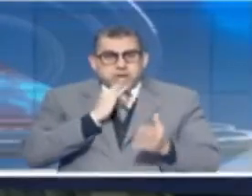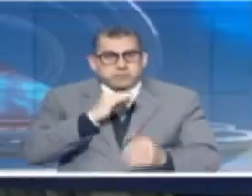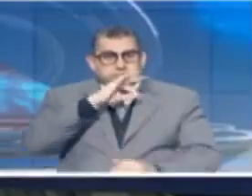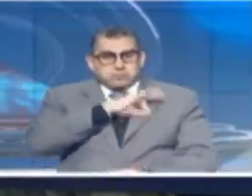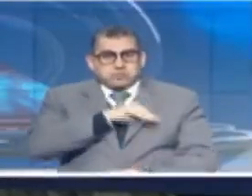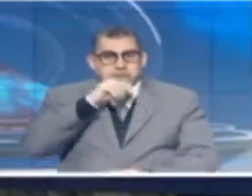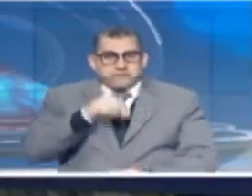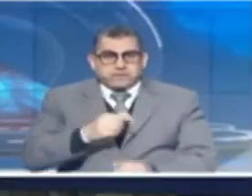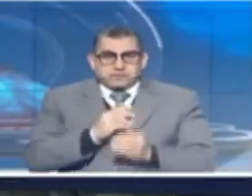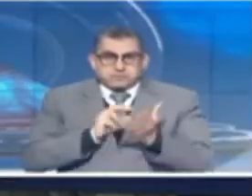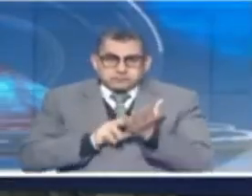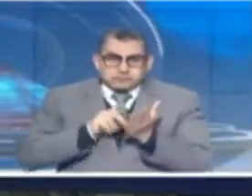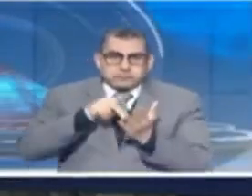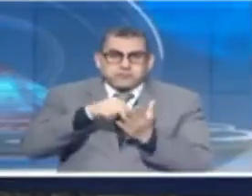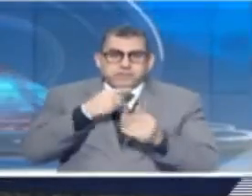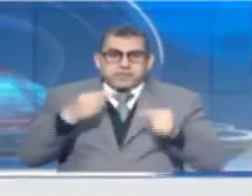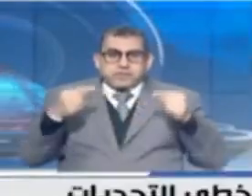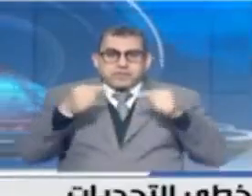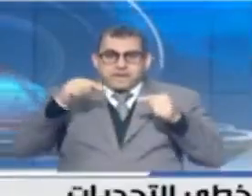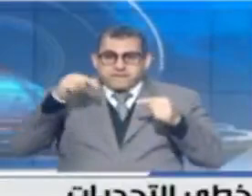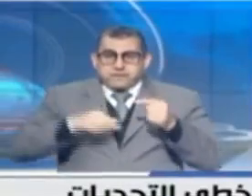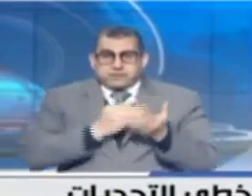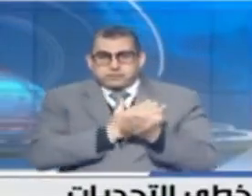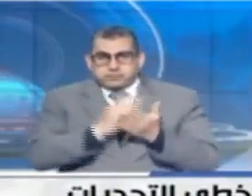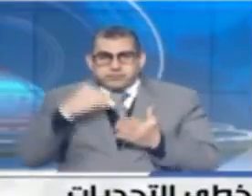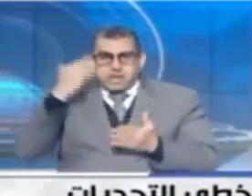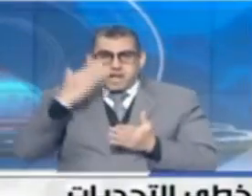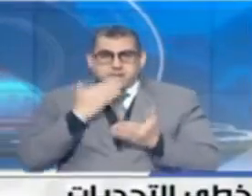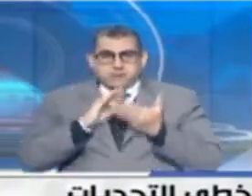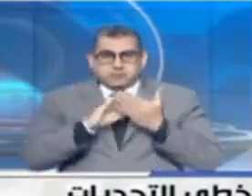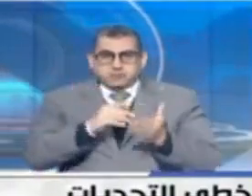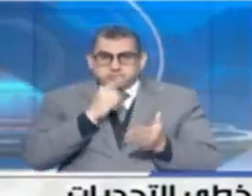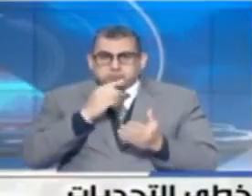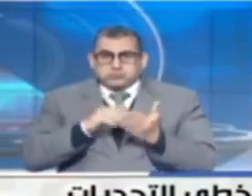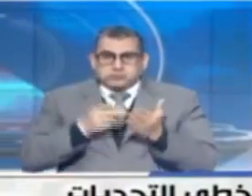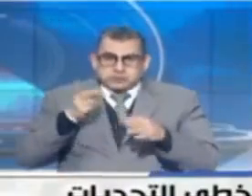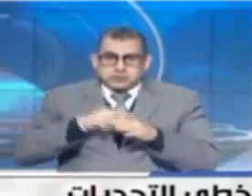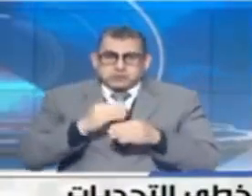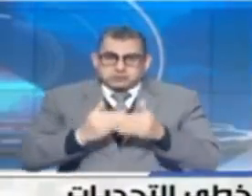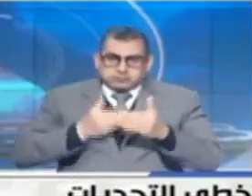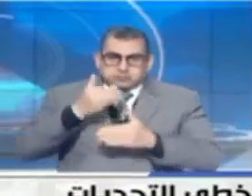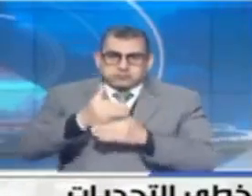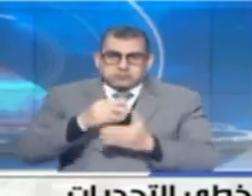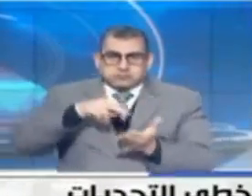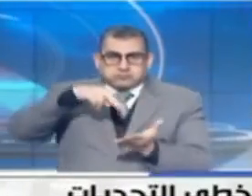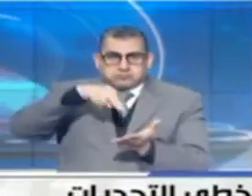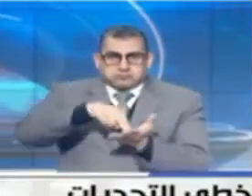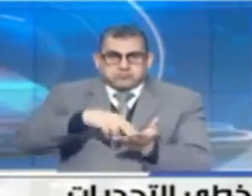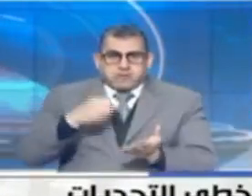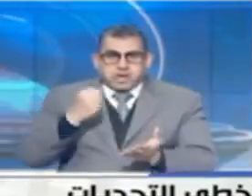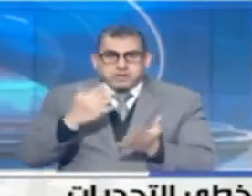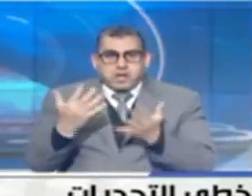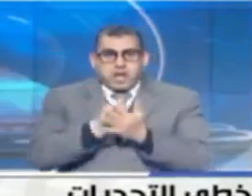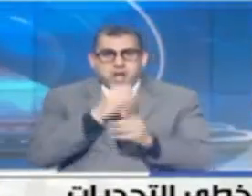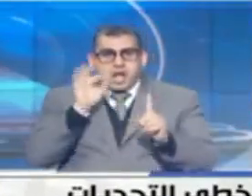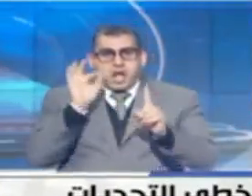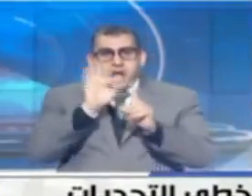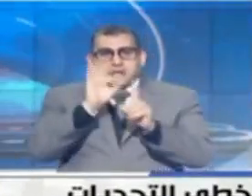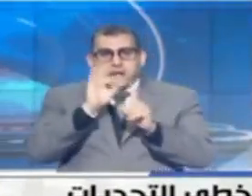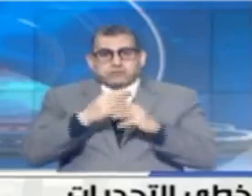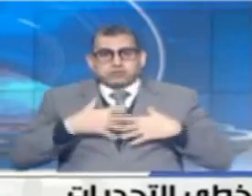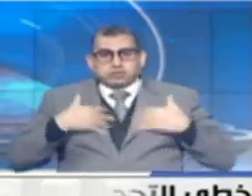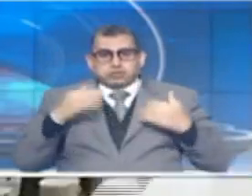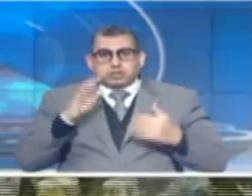في تخطي التحديات التي تواجه القارة السمراء والعودة بخطى ثابتة نحو تحقيق أهداف وتطلعات شعوبها